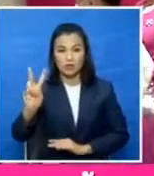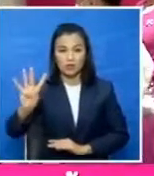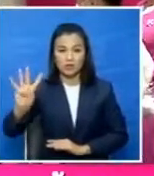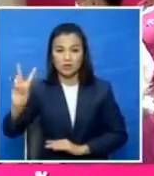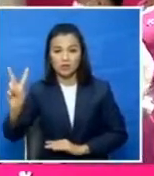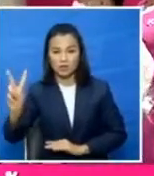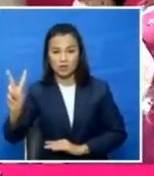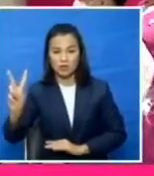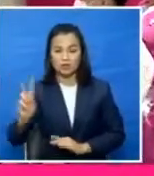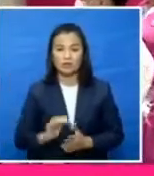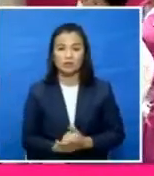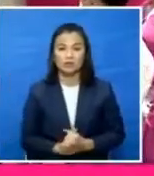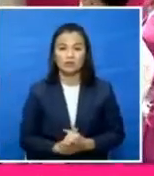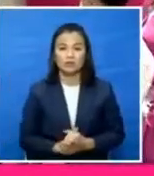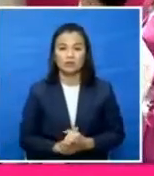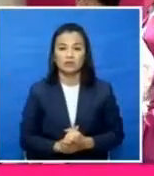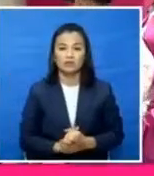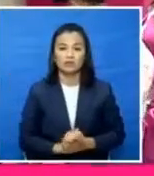7946242